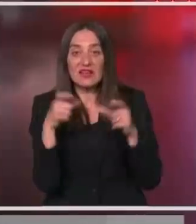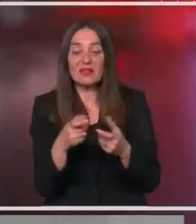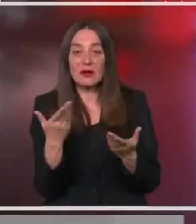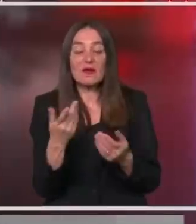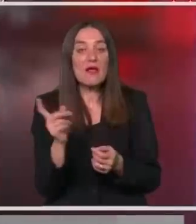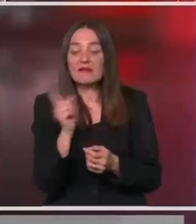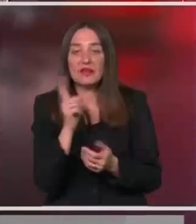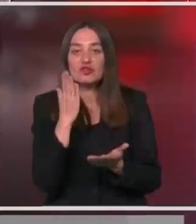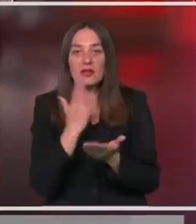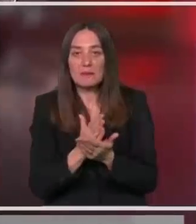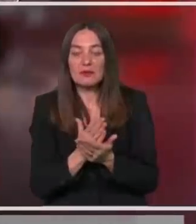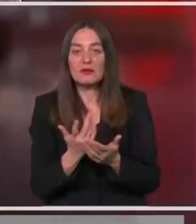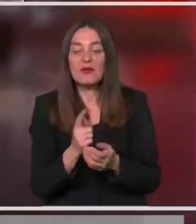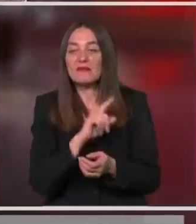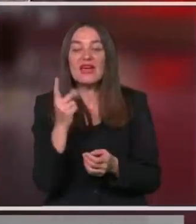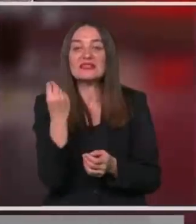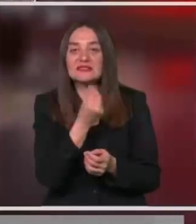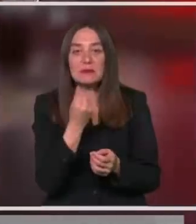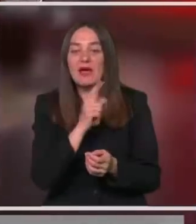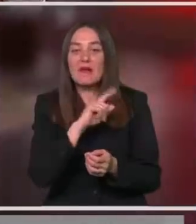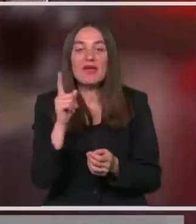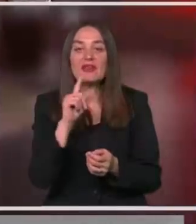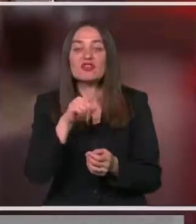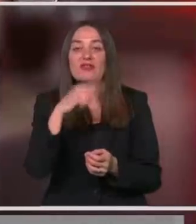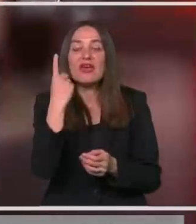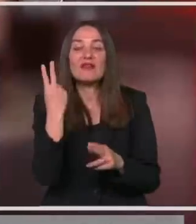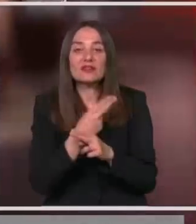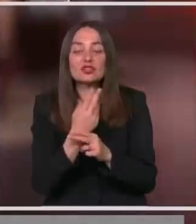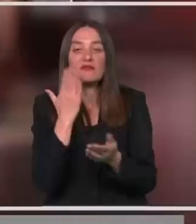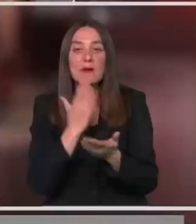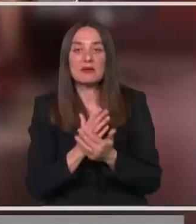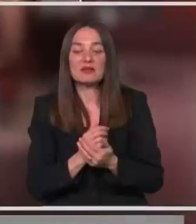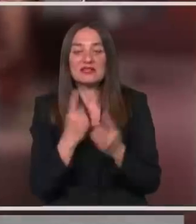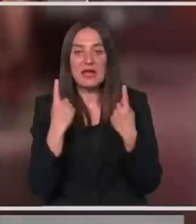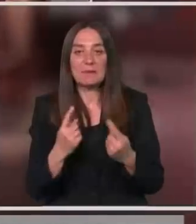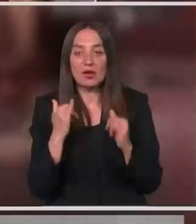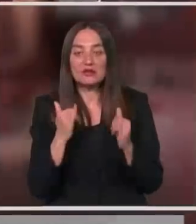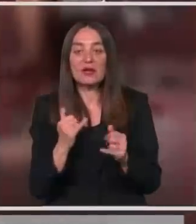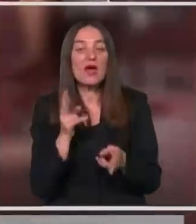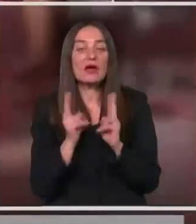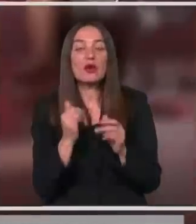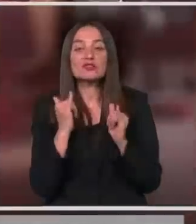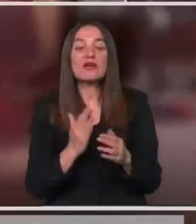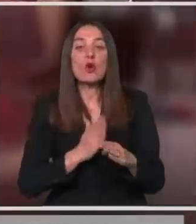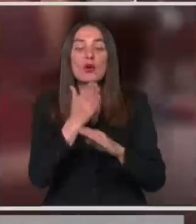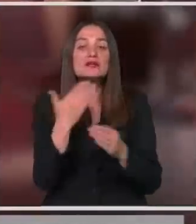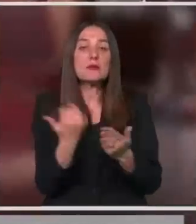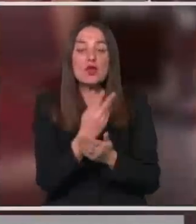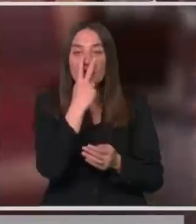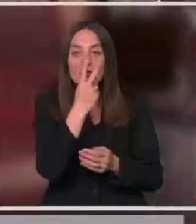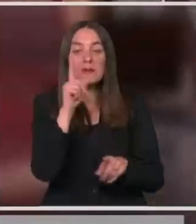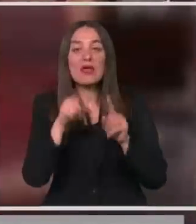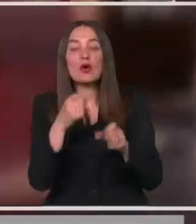Znači, nećete biti ne Srbija, nego neće ni jedna država biti stabilna sada. Kako ćemo sada da ulazimo u novi vid